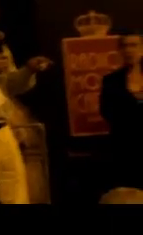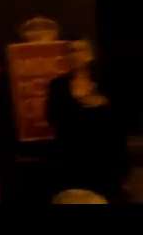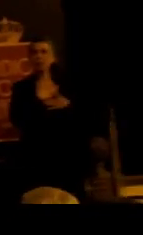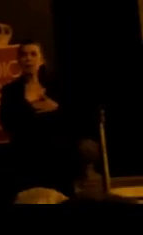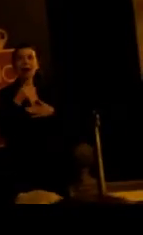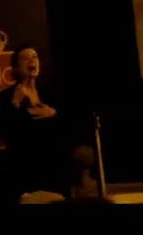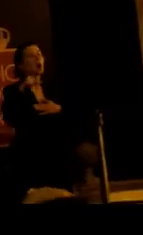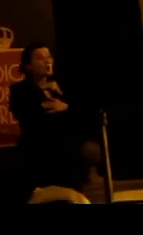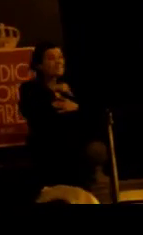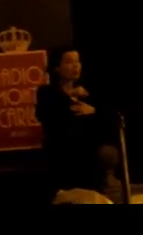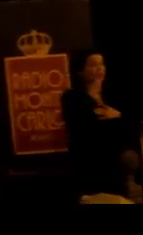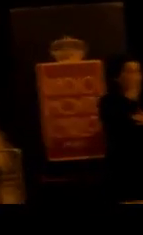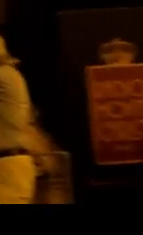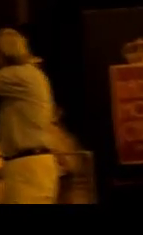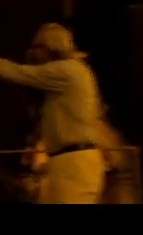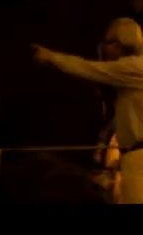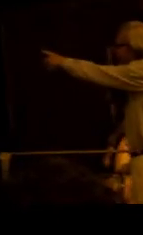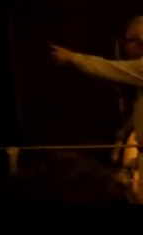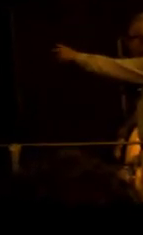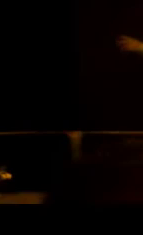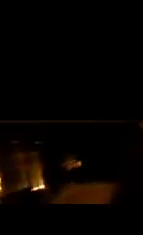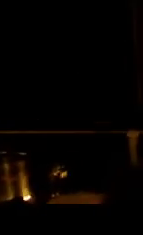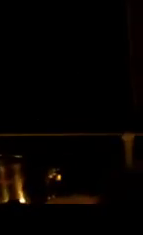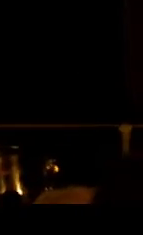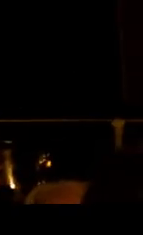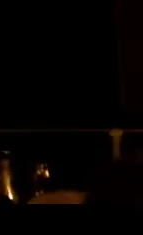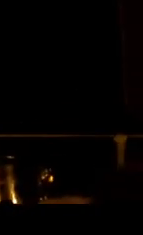questa volta capiscono, vedete che lui non è più Vissani, è uno che sembra Gualtiero Marchesi.